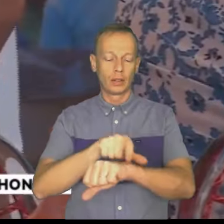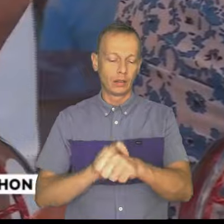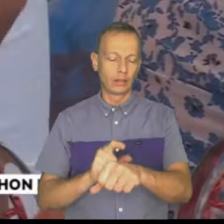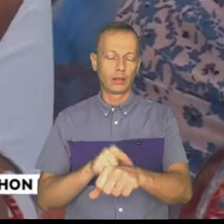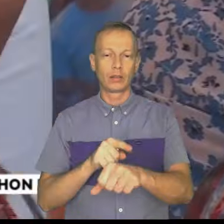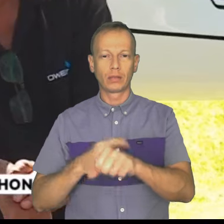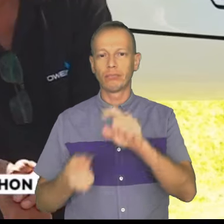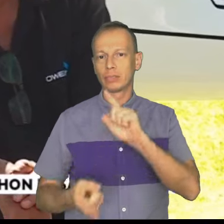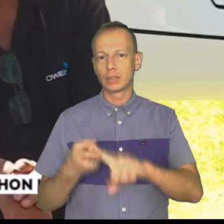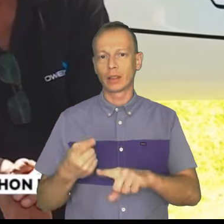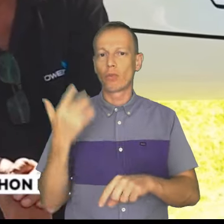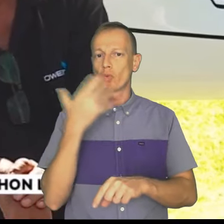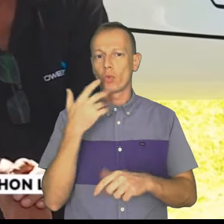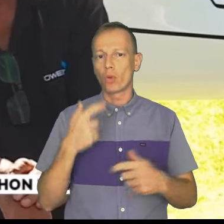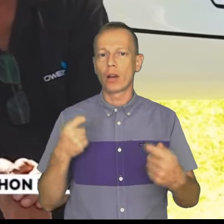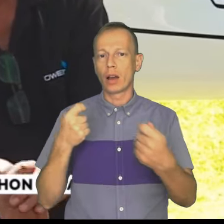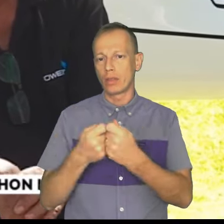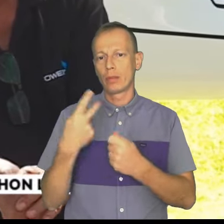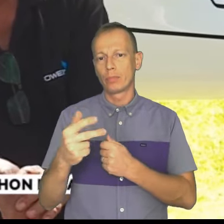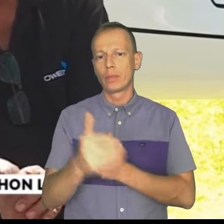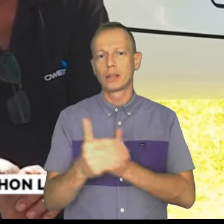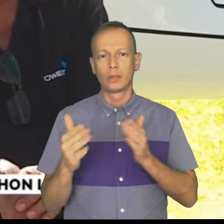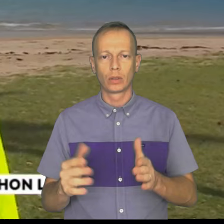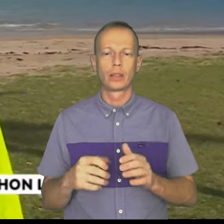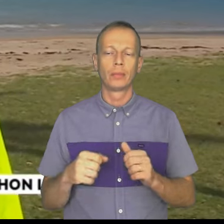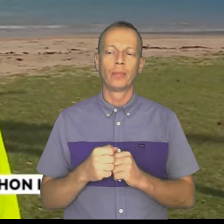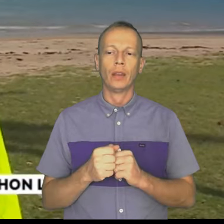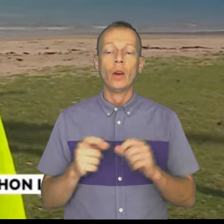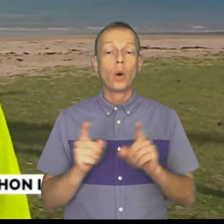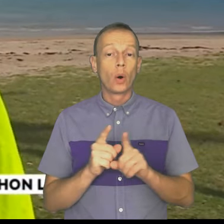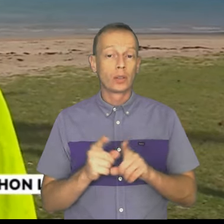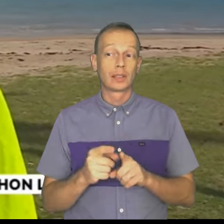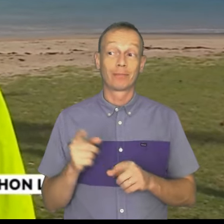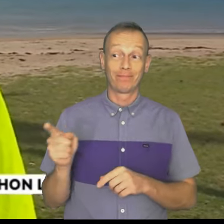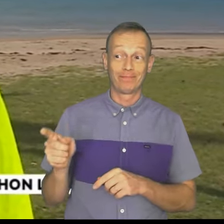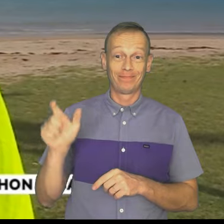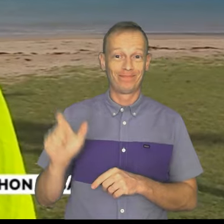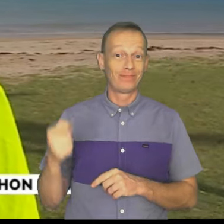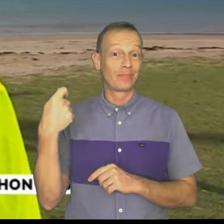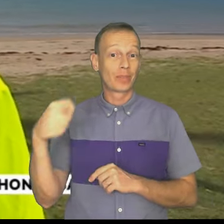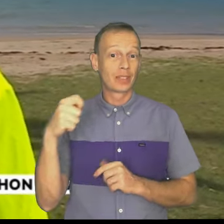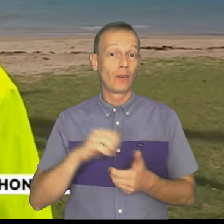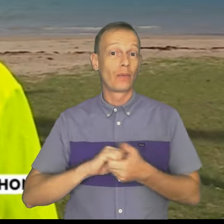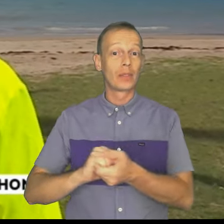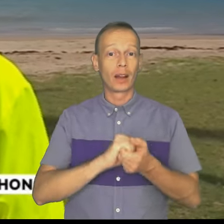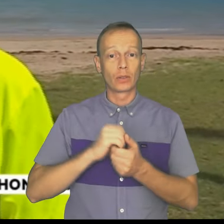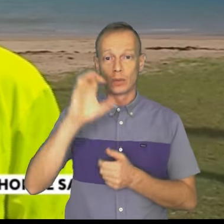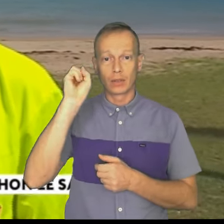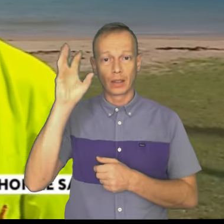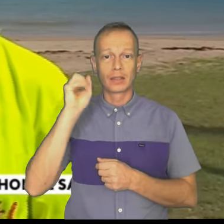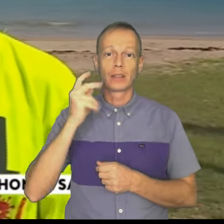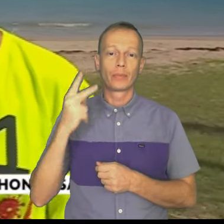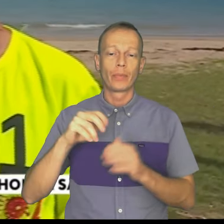un bracelet qui sera aux couleurs de sa catégorie. Et nous sommes avec le président de la Fédération Tahitienne de VA,